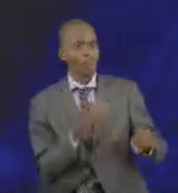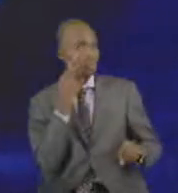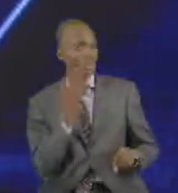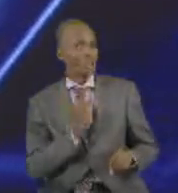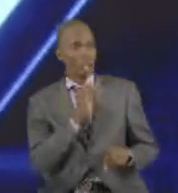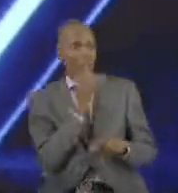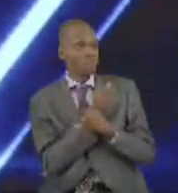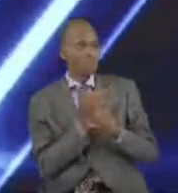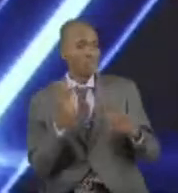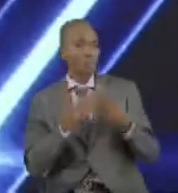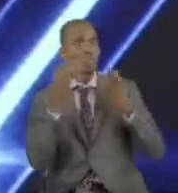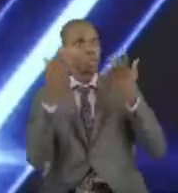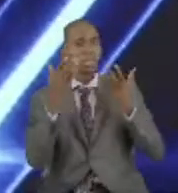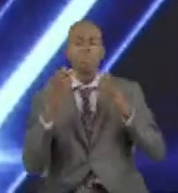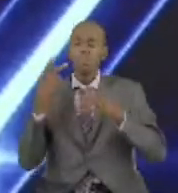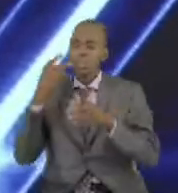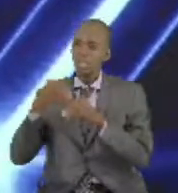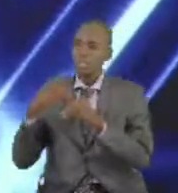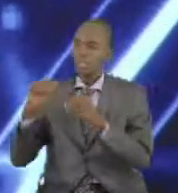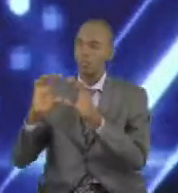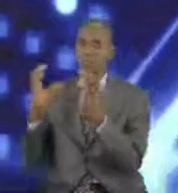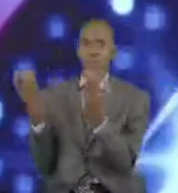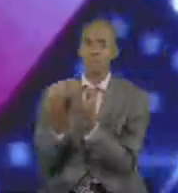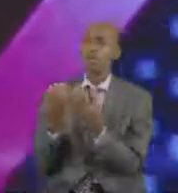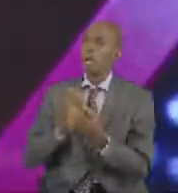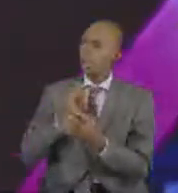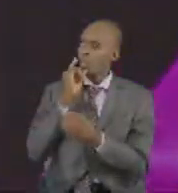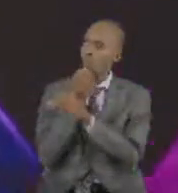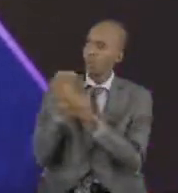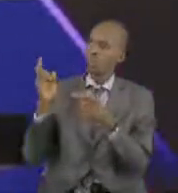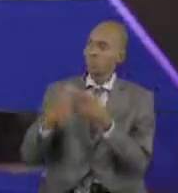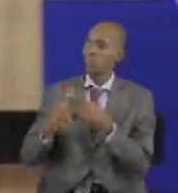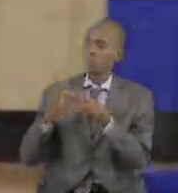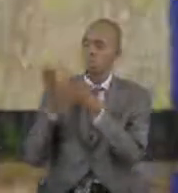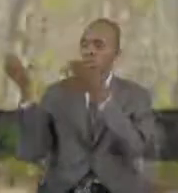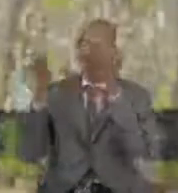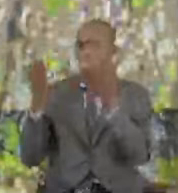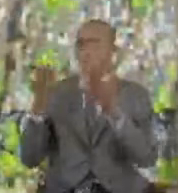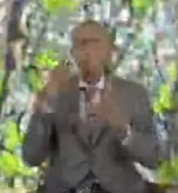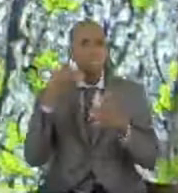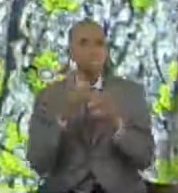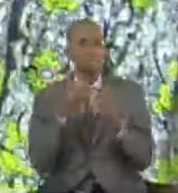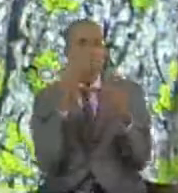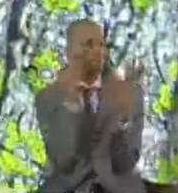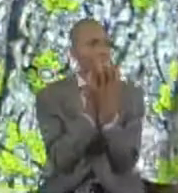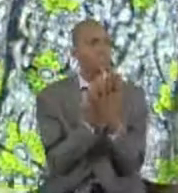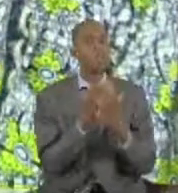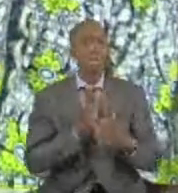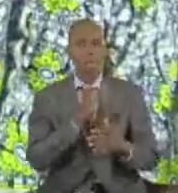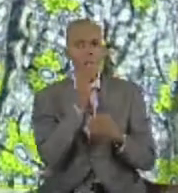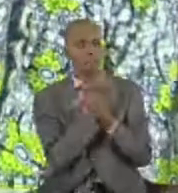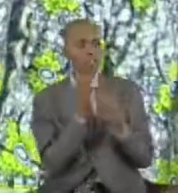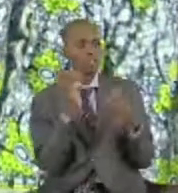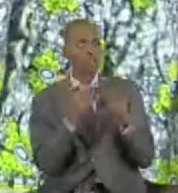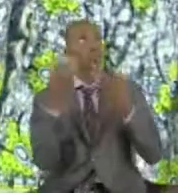sauvé pour servir. Il a démontré dans les rues, dans les prisons, pour dire, je suis sauvé pour